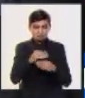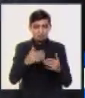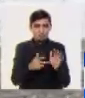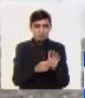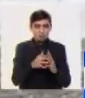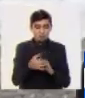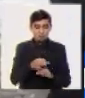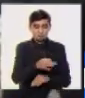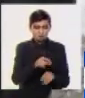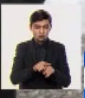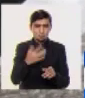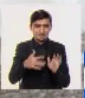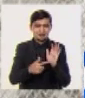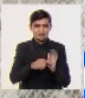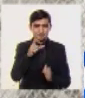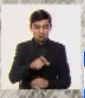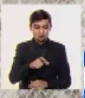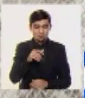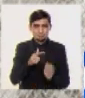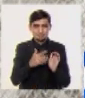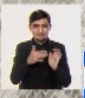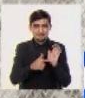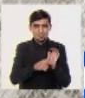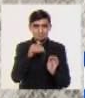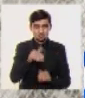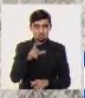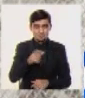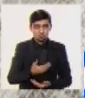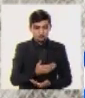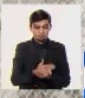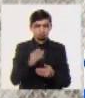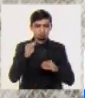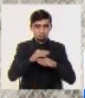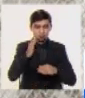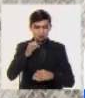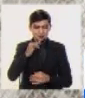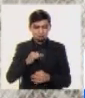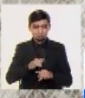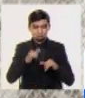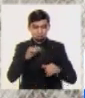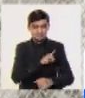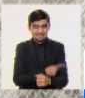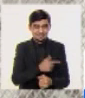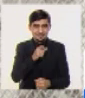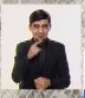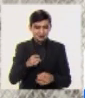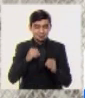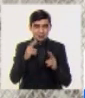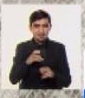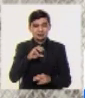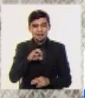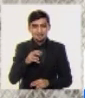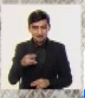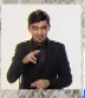живут 57 тысяч человек. Мы провели работу по увеличению мощности газораспределительной станции